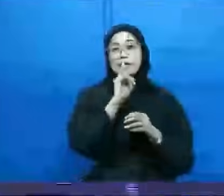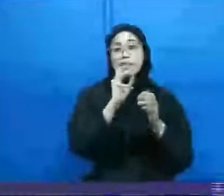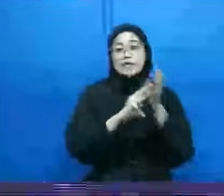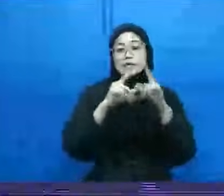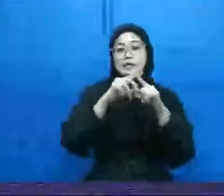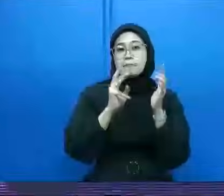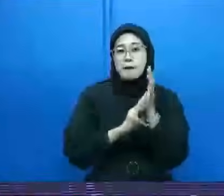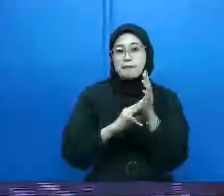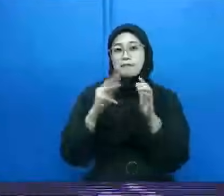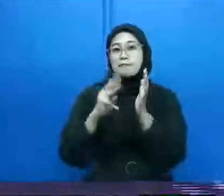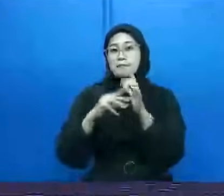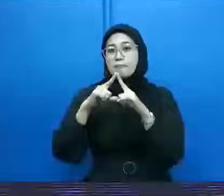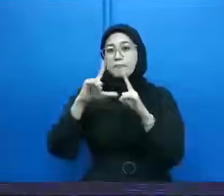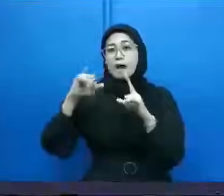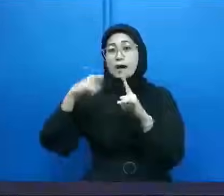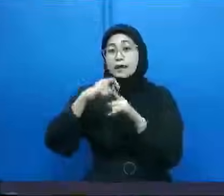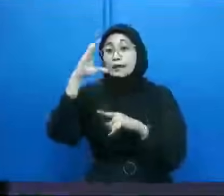tangan.